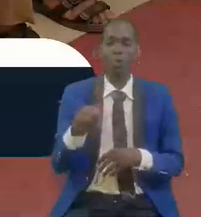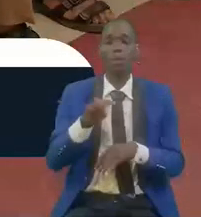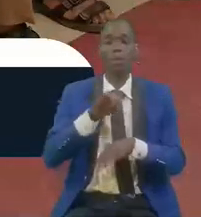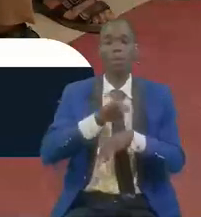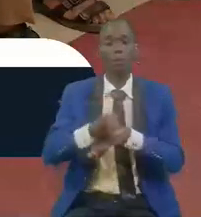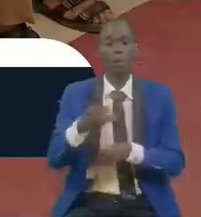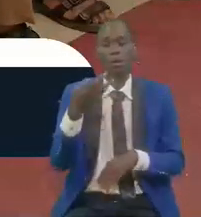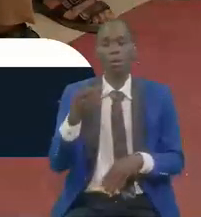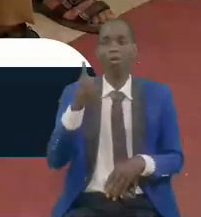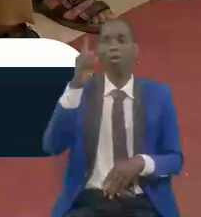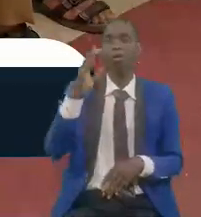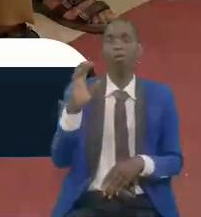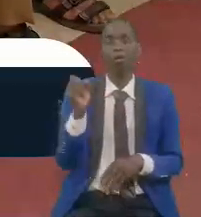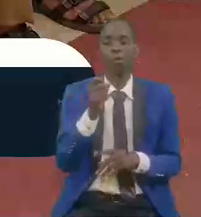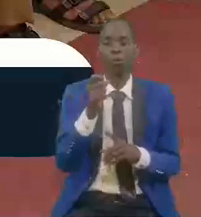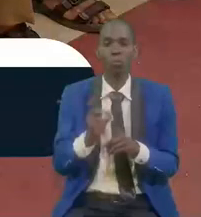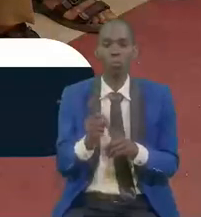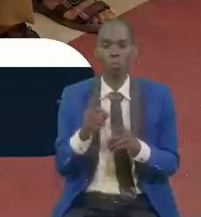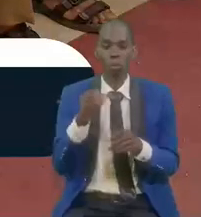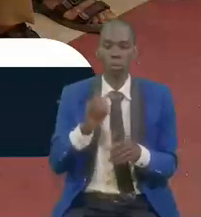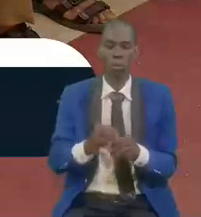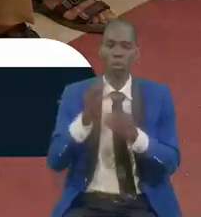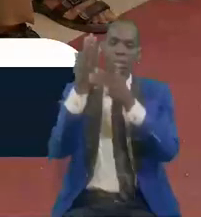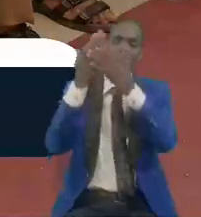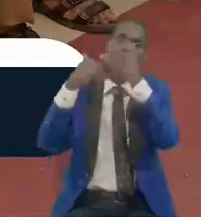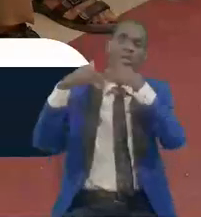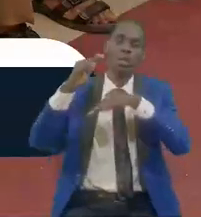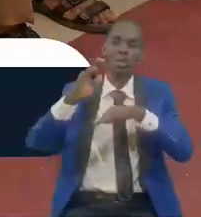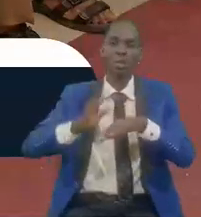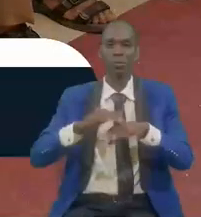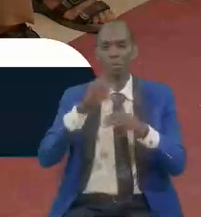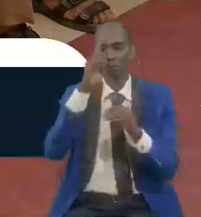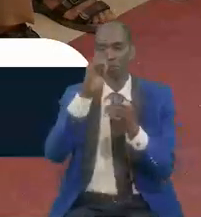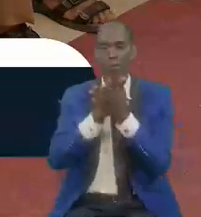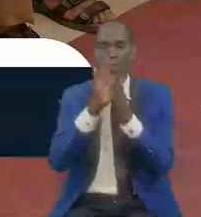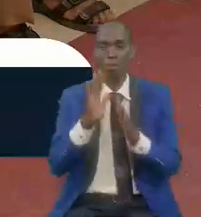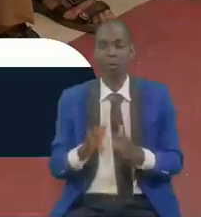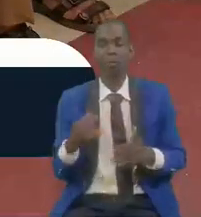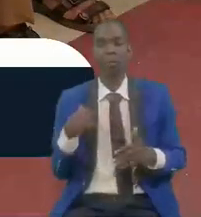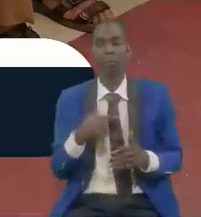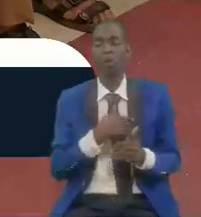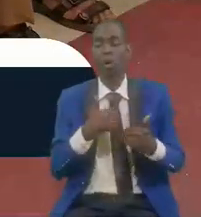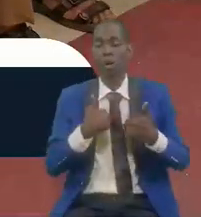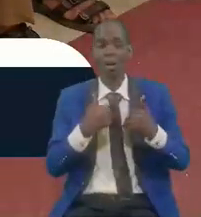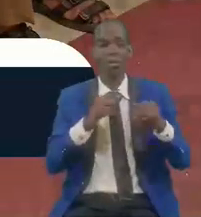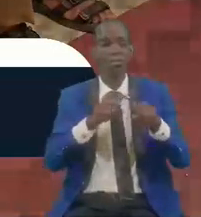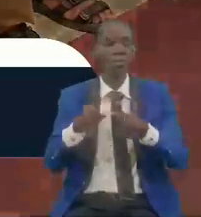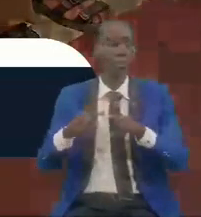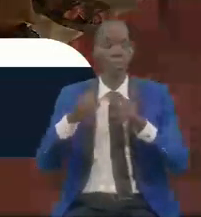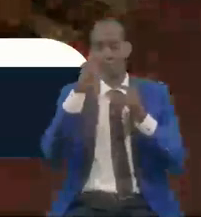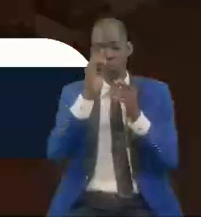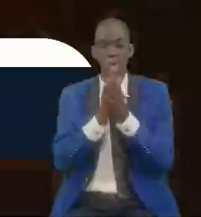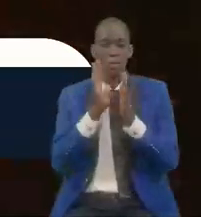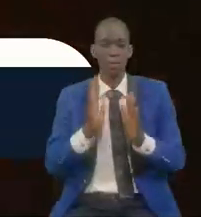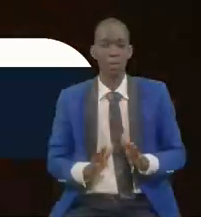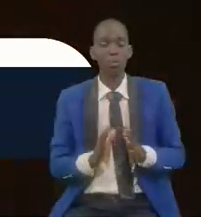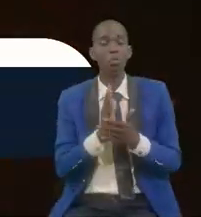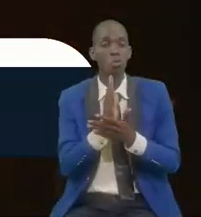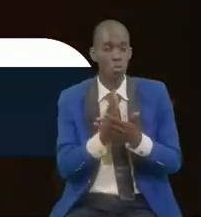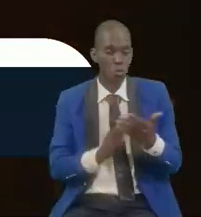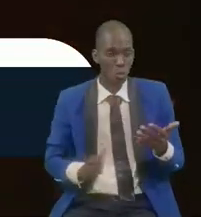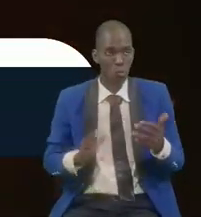allons voir le ministère de la parole de Dieu dans les croyants aux affections célestes. Il y a des croyants qui sont des